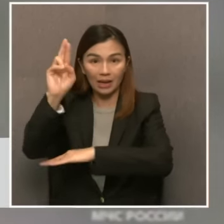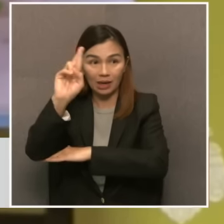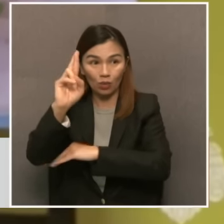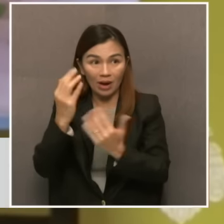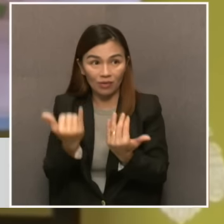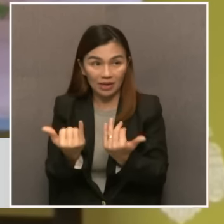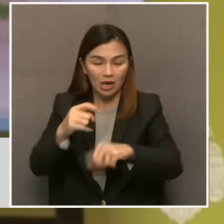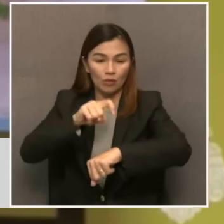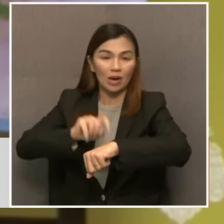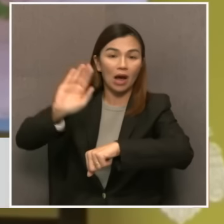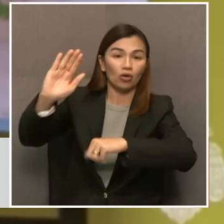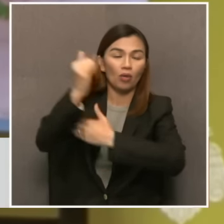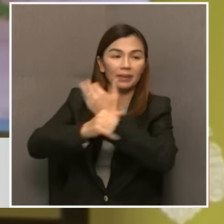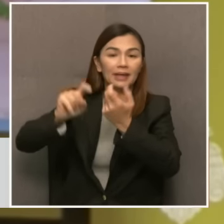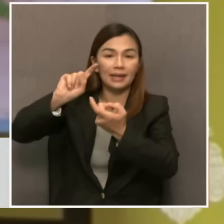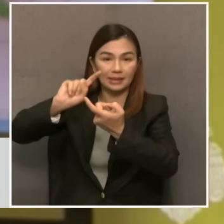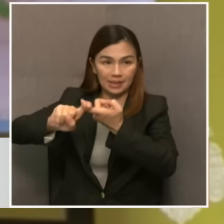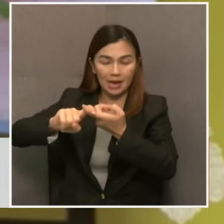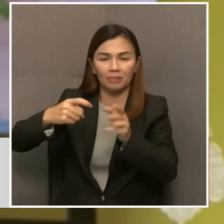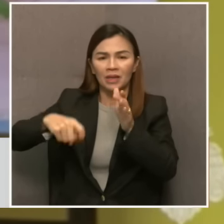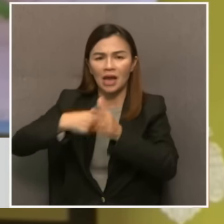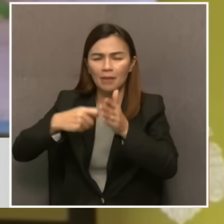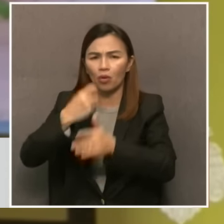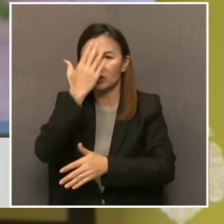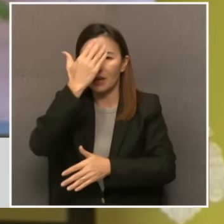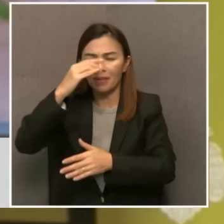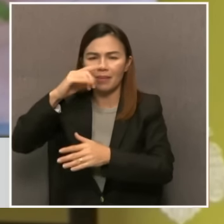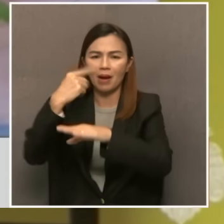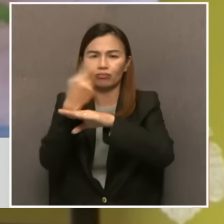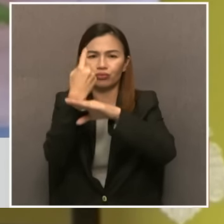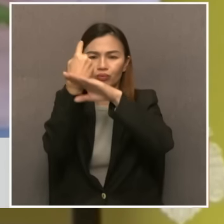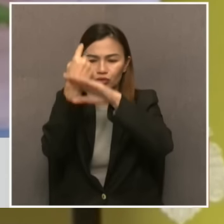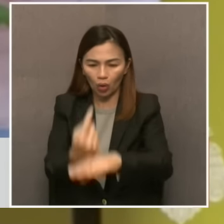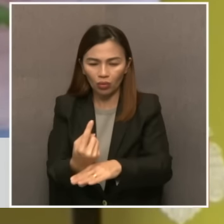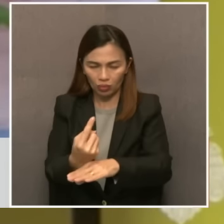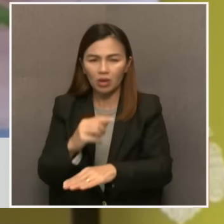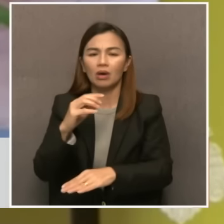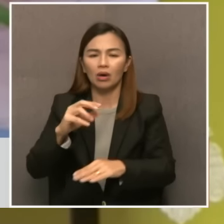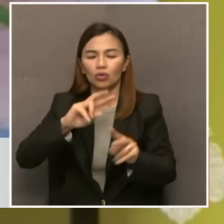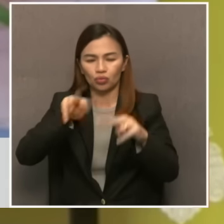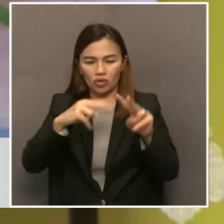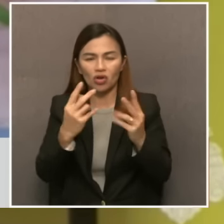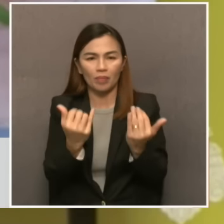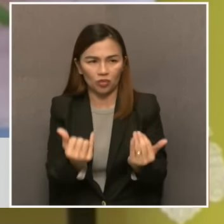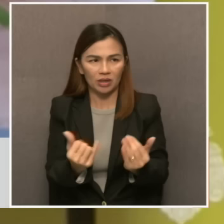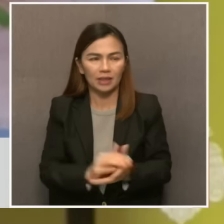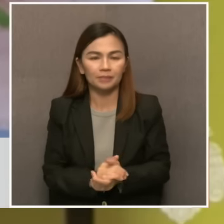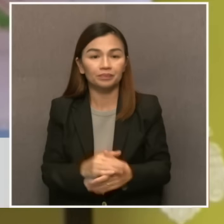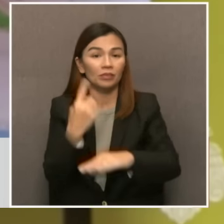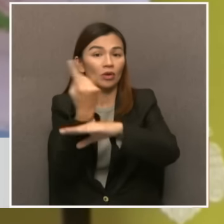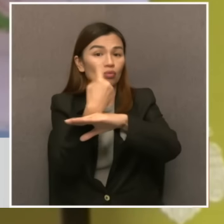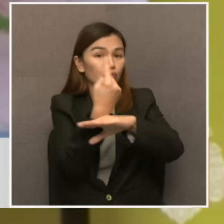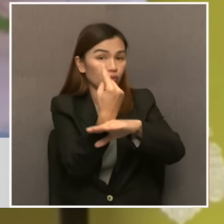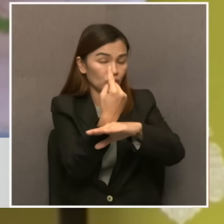ท้องถิ่นส่วนสาเหตุที่ทำให้เครื่องตกนั้นยังคงอยู่ในระหว่างการตรวจสอบครับเฮลิคอปเตอร์ที่เกิดเหตุนั้นเป็นรุ่น